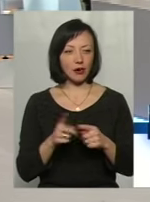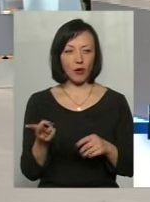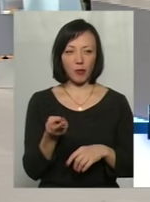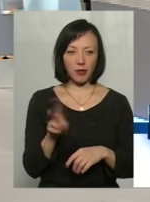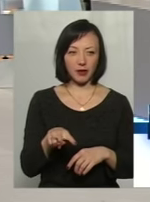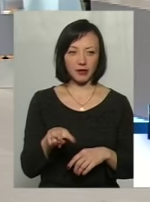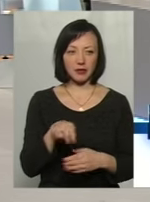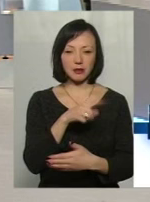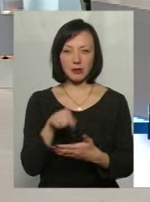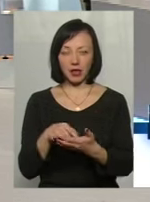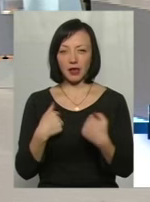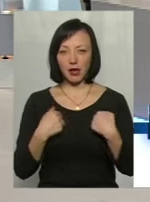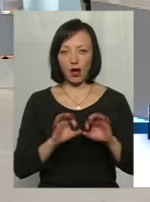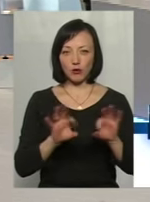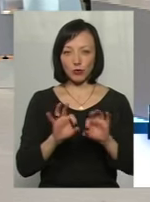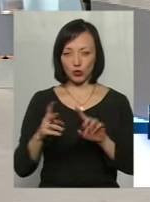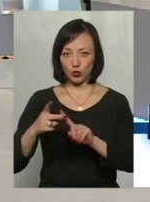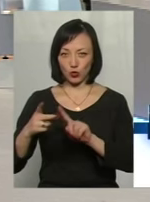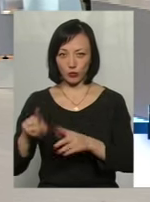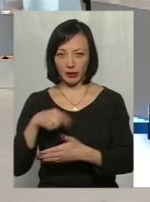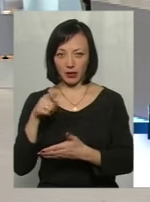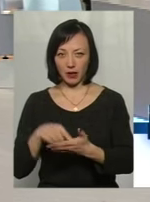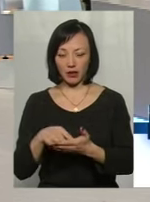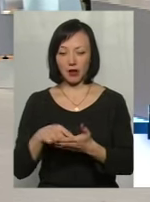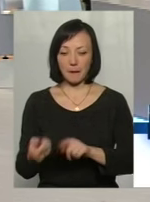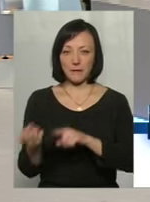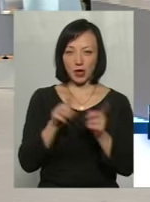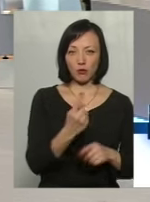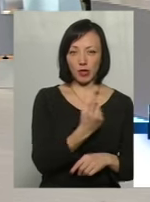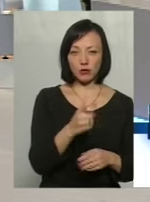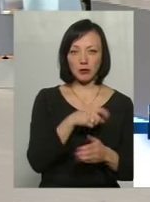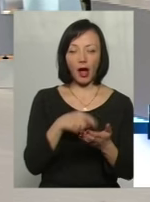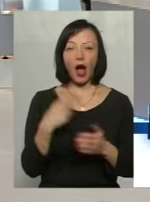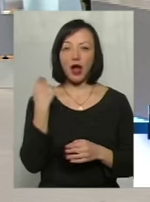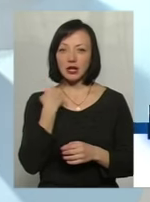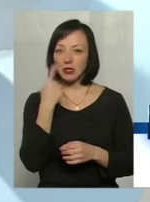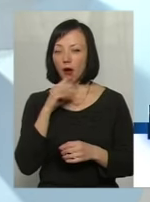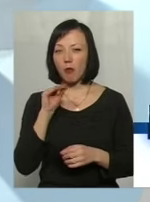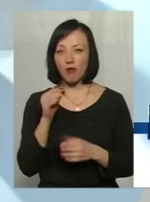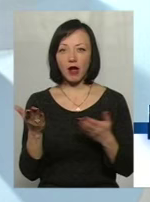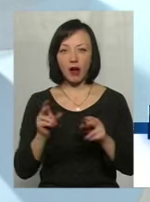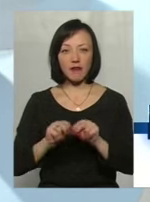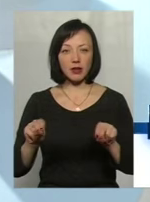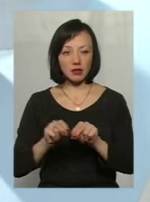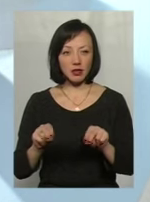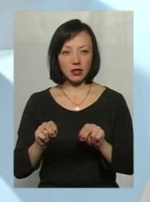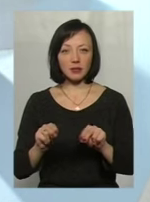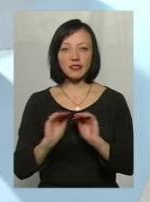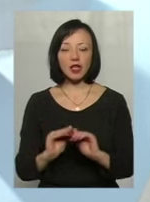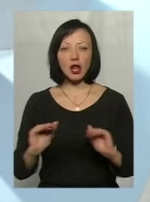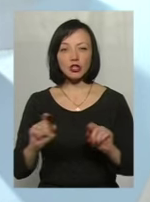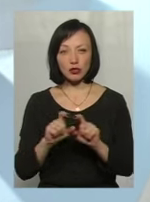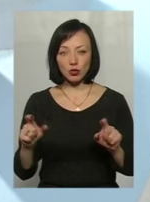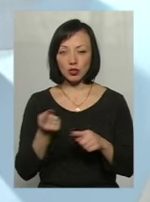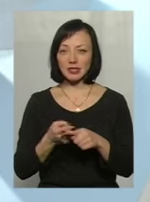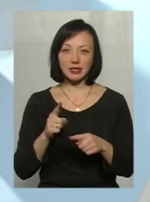цих запитання. Я дозволю собі розпочати з другого і далі перейду до першого. Англійська мова, яка викладається в дошкілі. Ну,